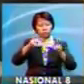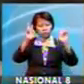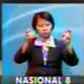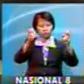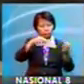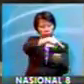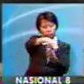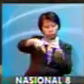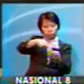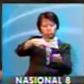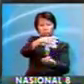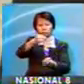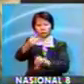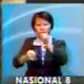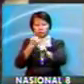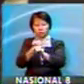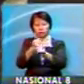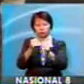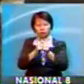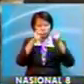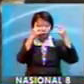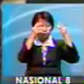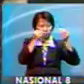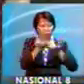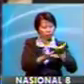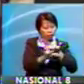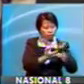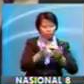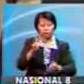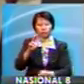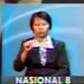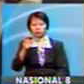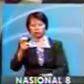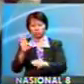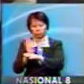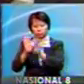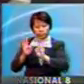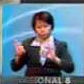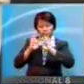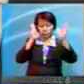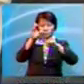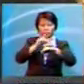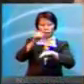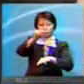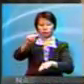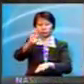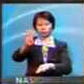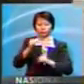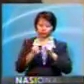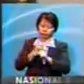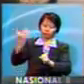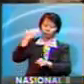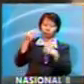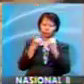isu-isu serantau dan antarabangsa dengan Perdana Menteri. UAE rakan dagang penting Malaysia di Asia Barat. Tahun lepas,